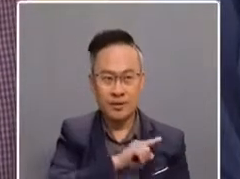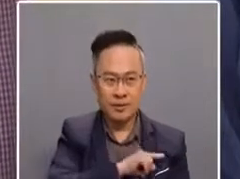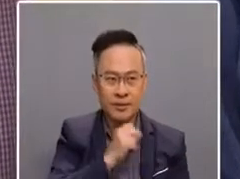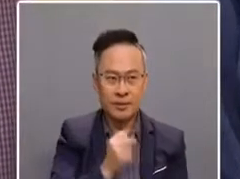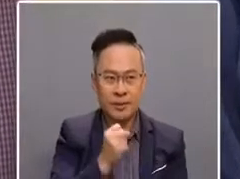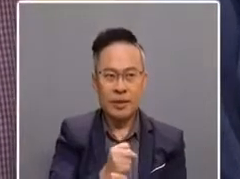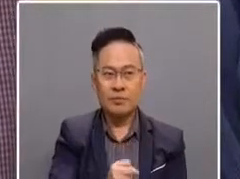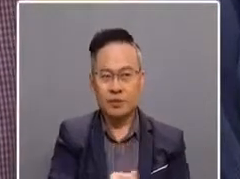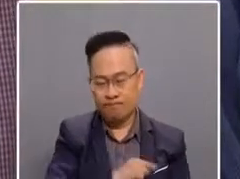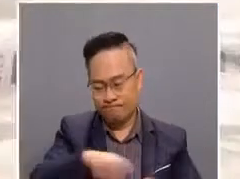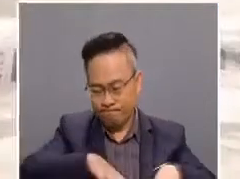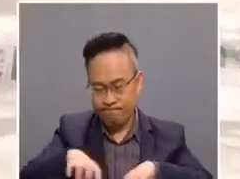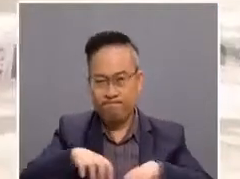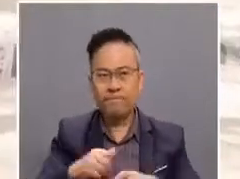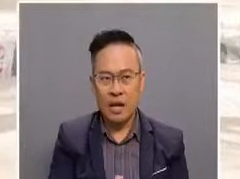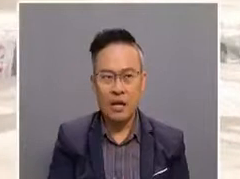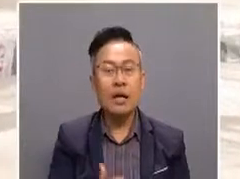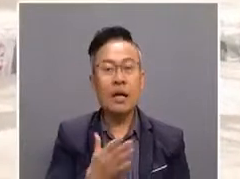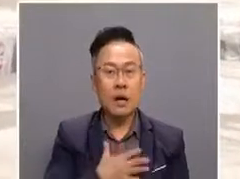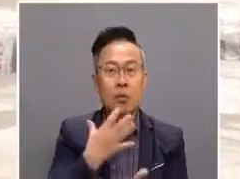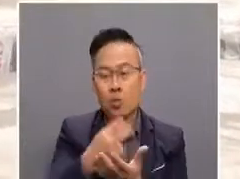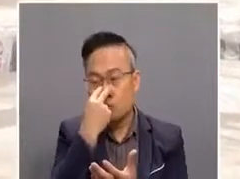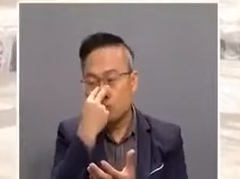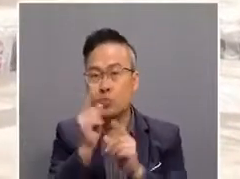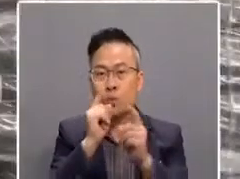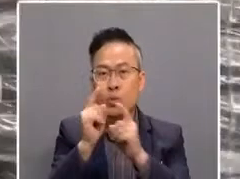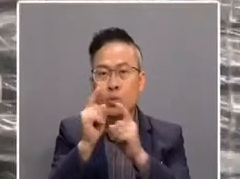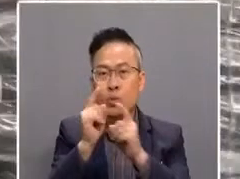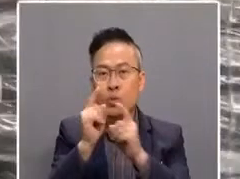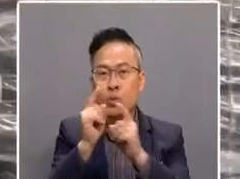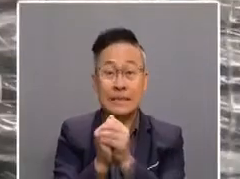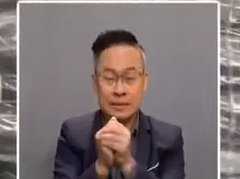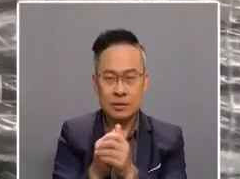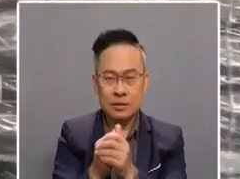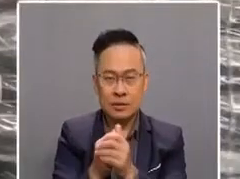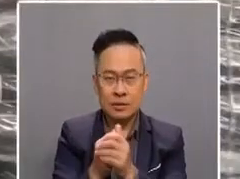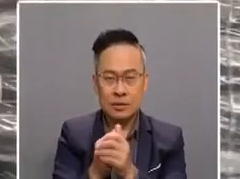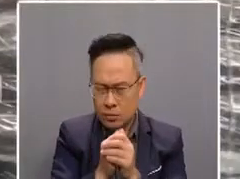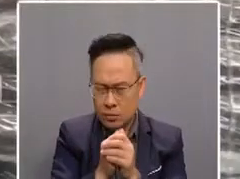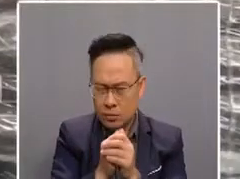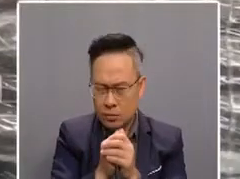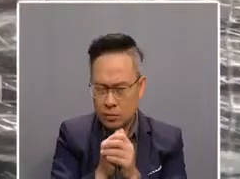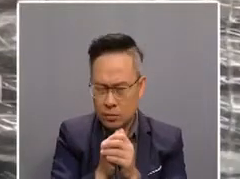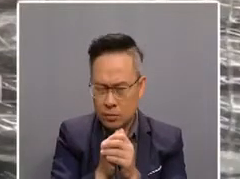ได้มีการทำตัว business matching อะค่ะแล้วก็ดีลไปกับทางจีน